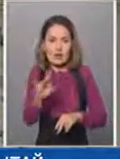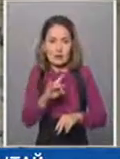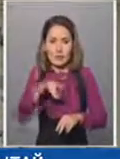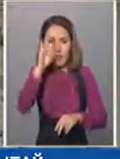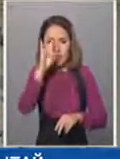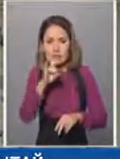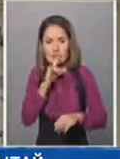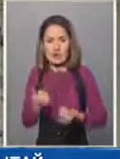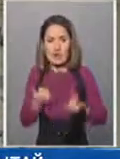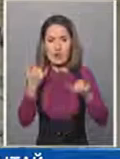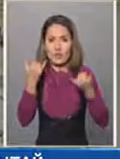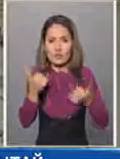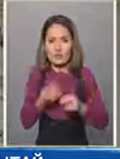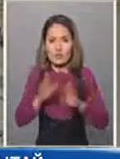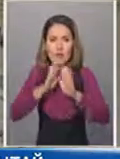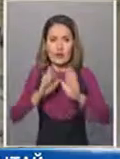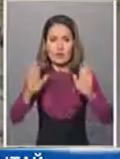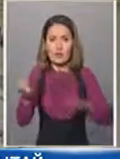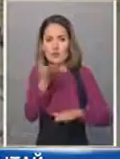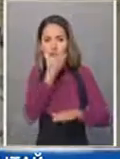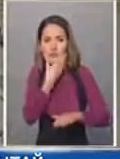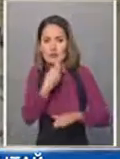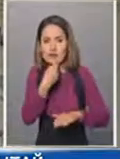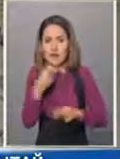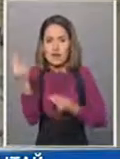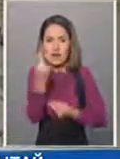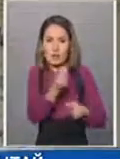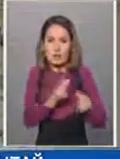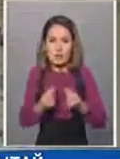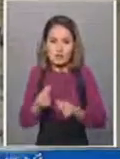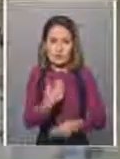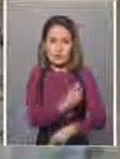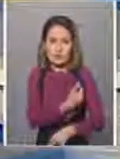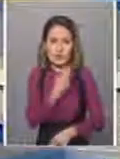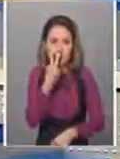пайдалана отырып, қазақстандықтары өз туындыларымен көзайым еткім келеді. Баршаңызға сәттілік тілеймін.